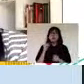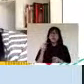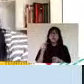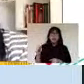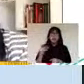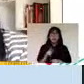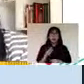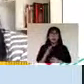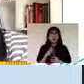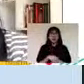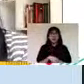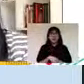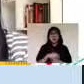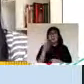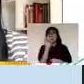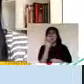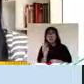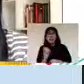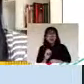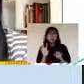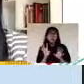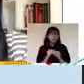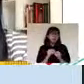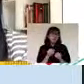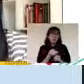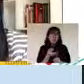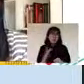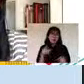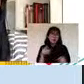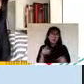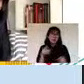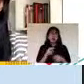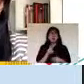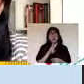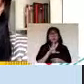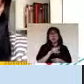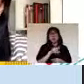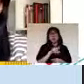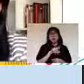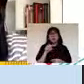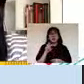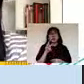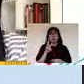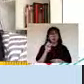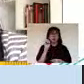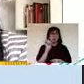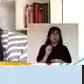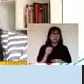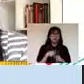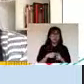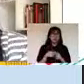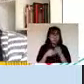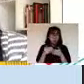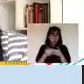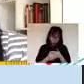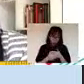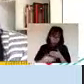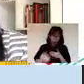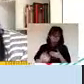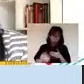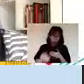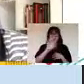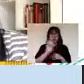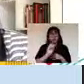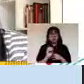25%, 30% mungkin sudah mendekati di angka itu gitu ya, meskipun belum sampai, progresnya belum sampai 50% dari